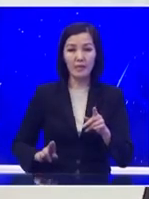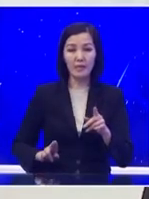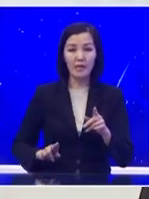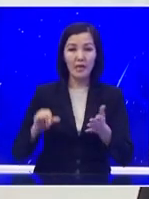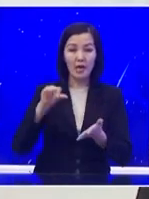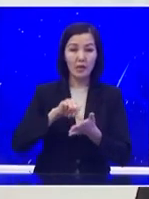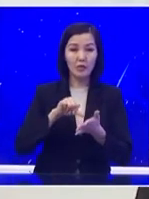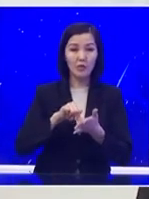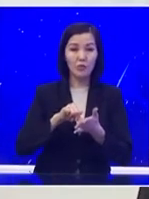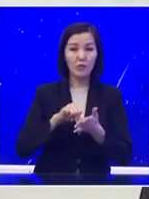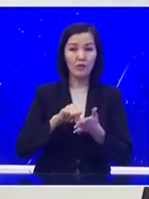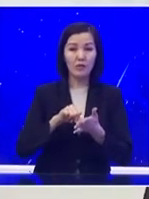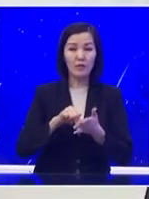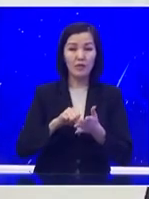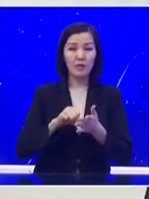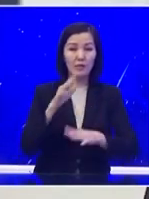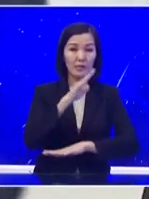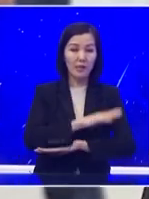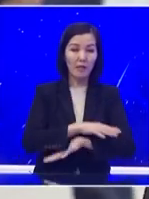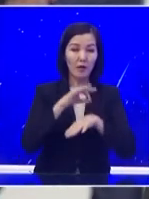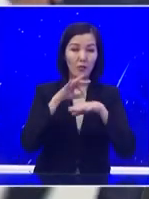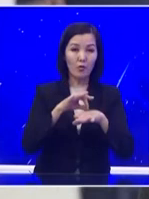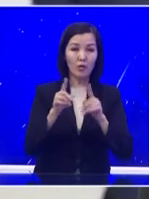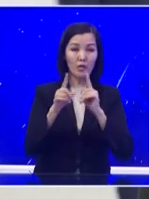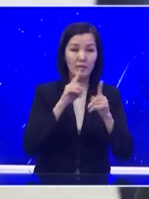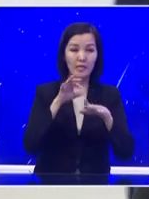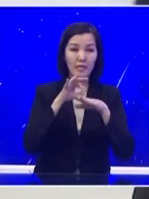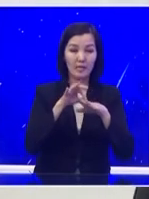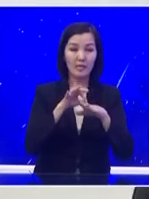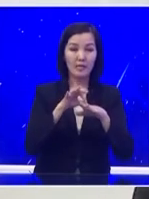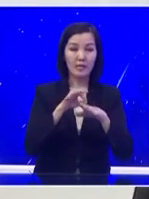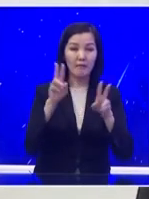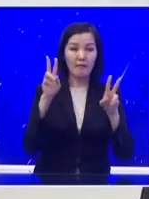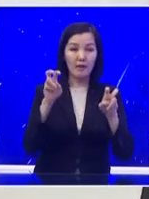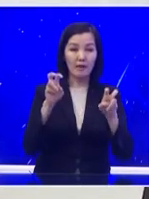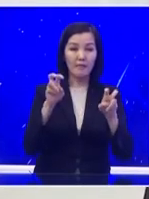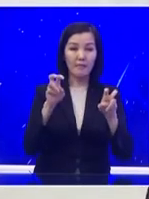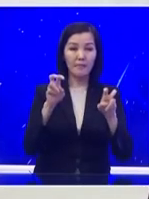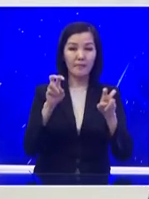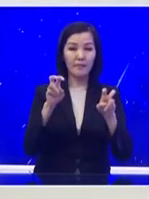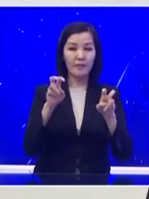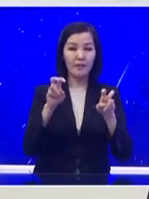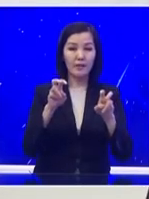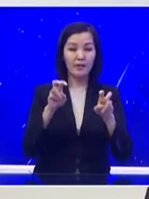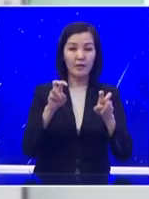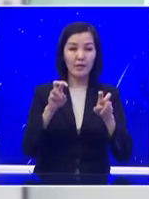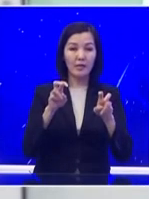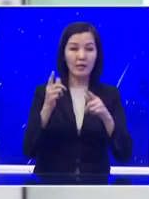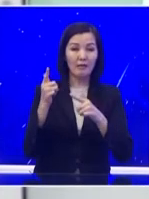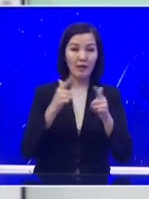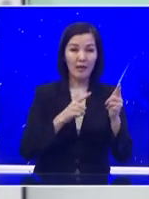директорларының қатысуымен қосымша бұл жерде семинар тренинг өткізілген. Жалпы семинар тренингтің тақырыбы жинақтау эвакуацияны